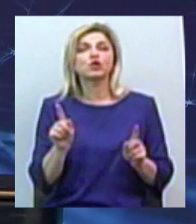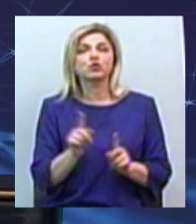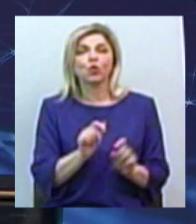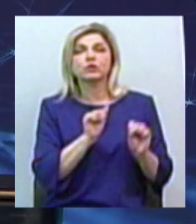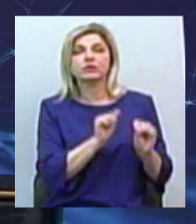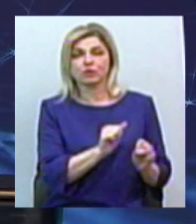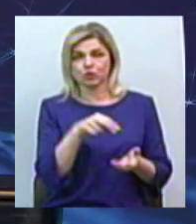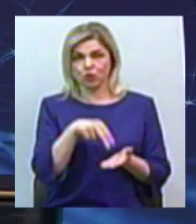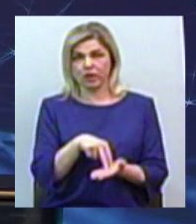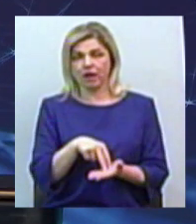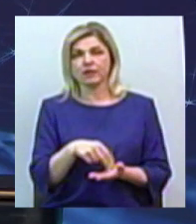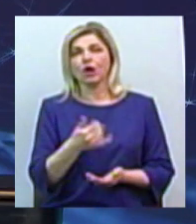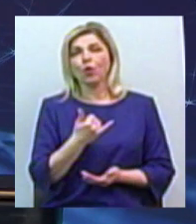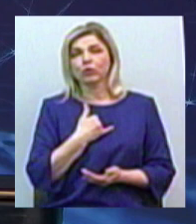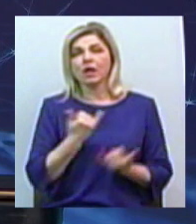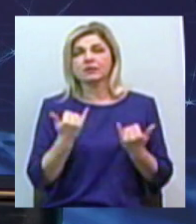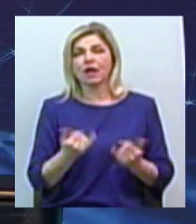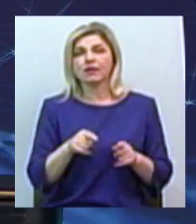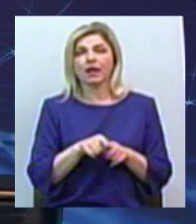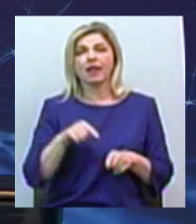от знаєте, зараз якісь такі настрої